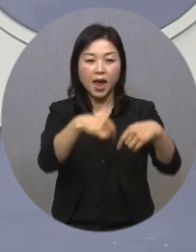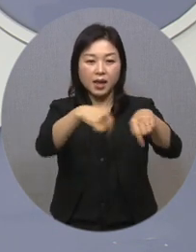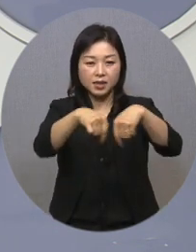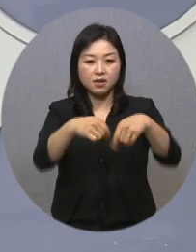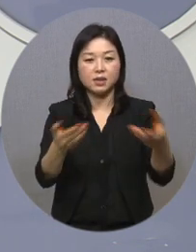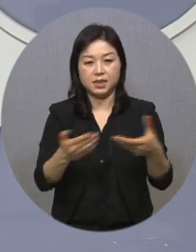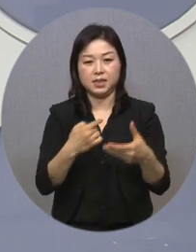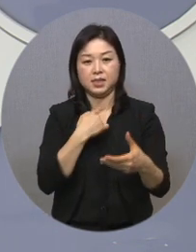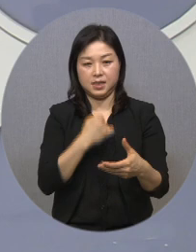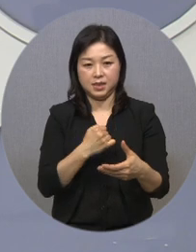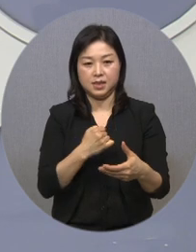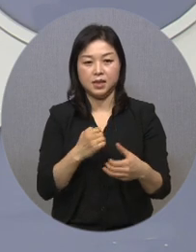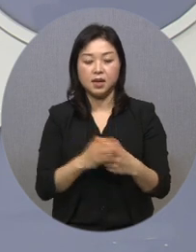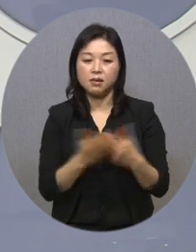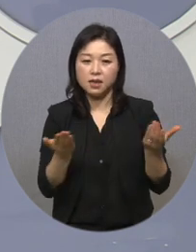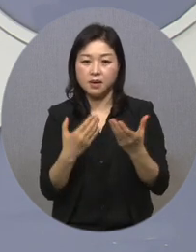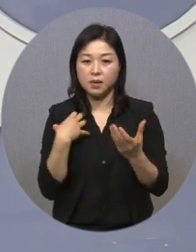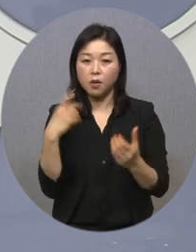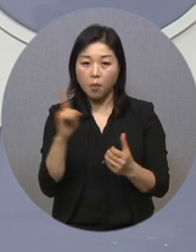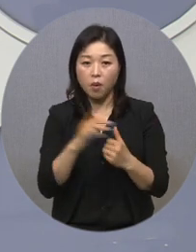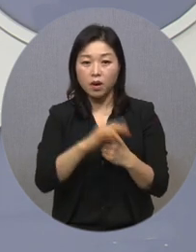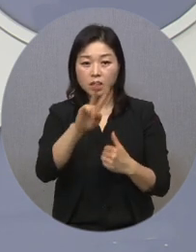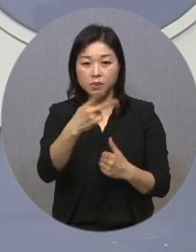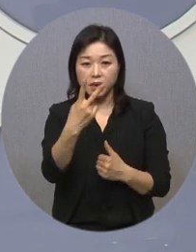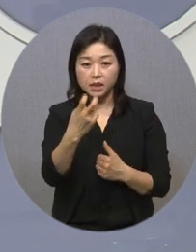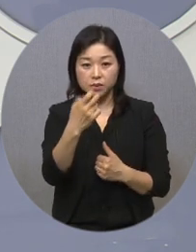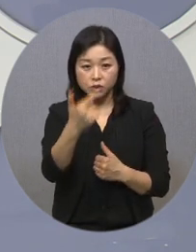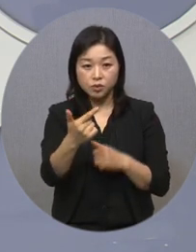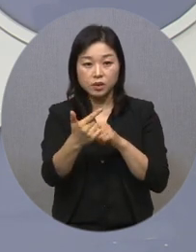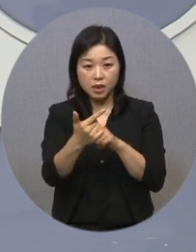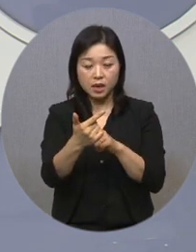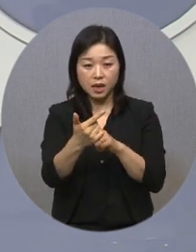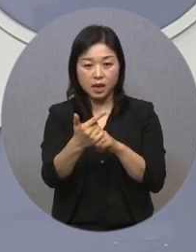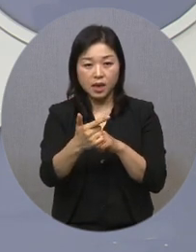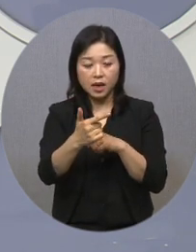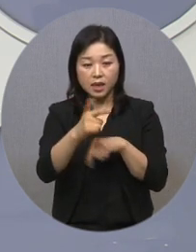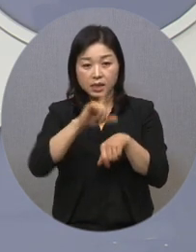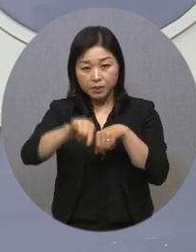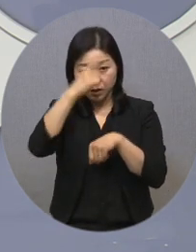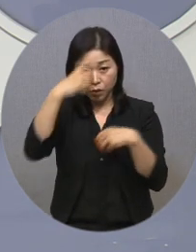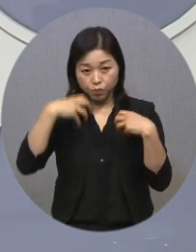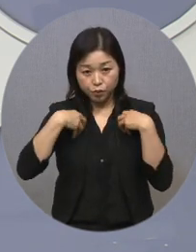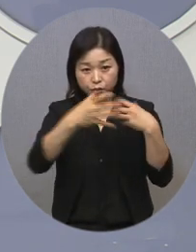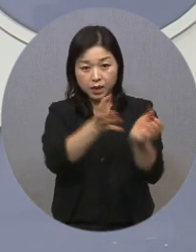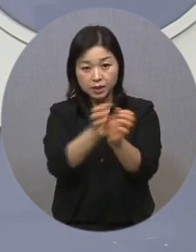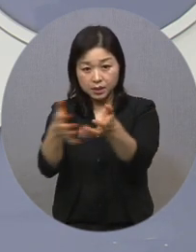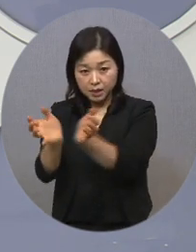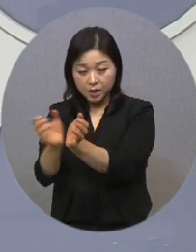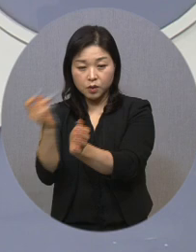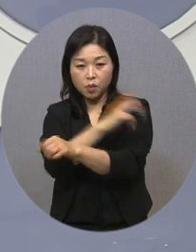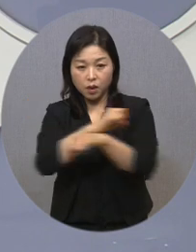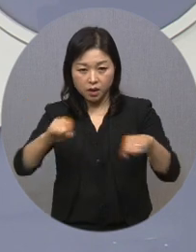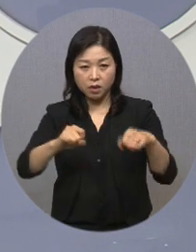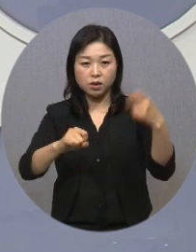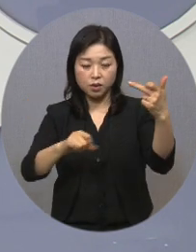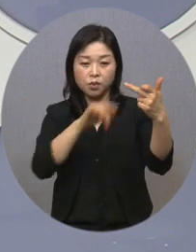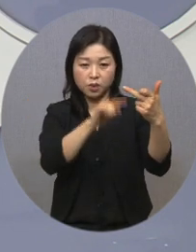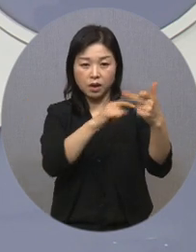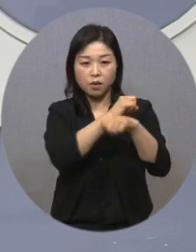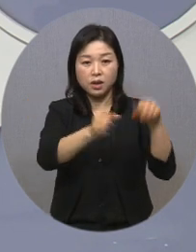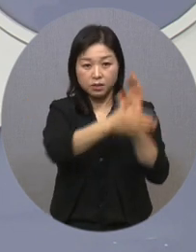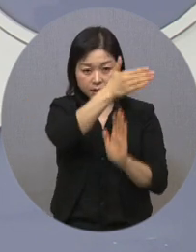자치발전비서관실의 주 업무가 226개의 기초자치단체, 또 광역 17개